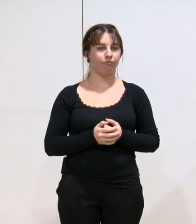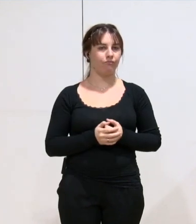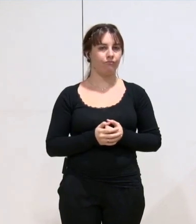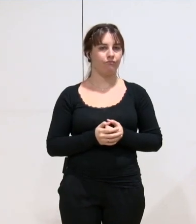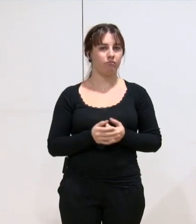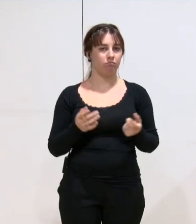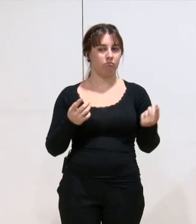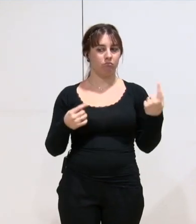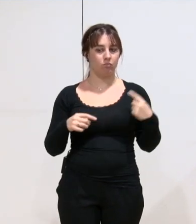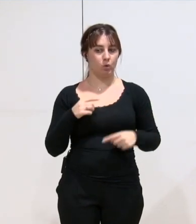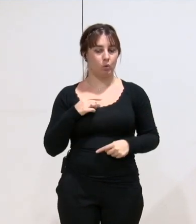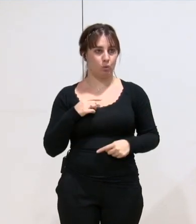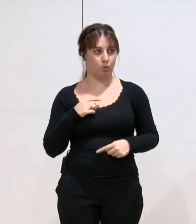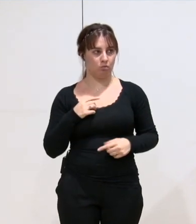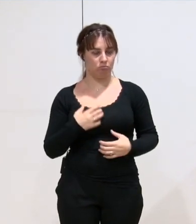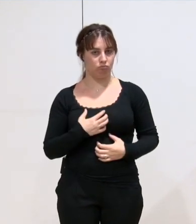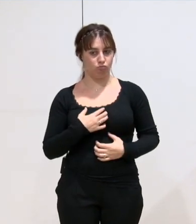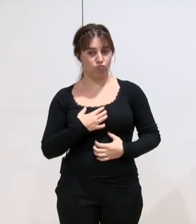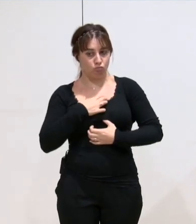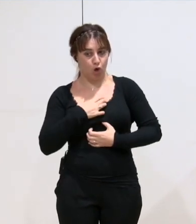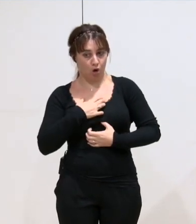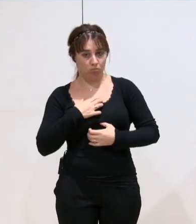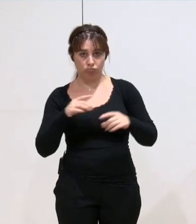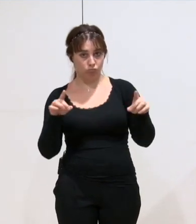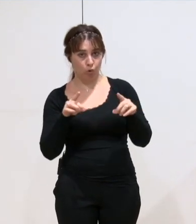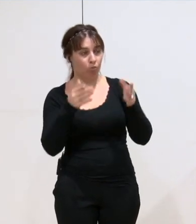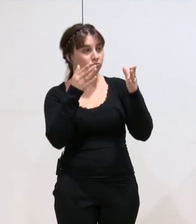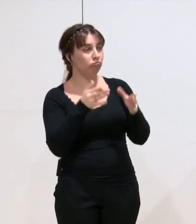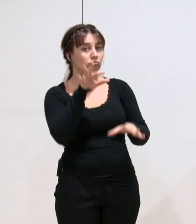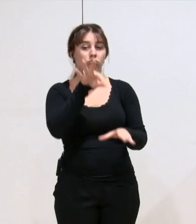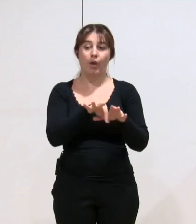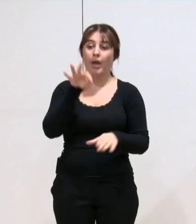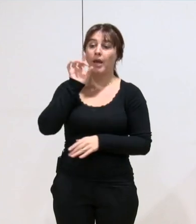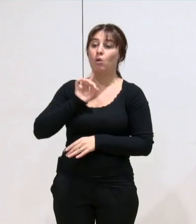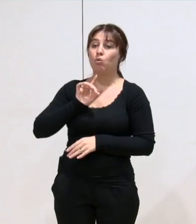ne nous choque pas, nous ne sommes pas choqués par le fait qu'une élue, quelle qu'elle soit,